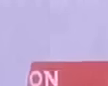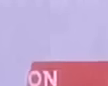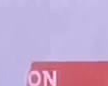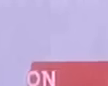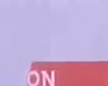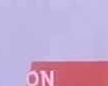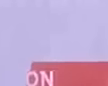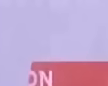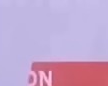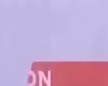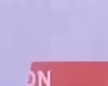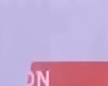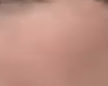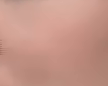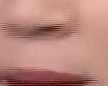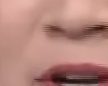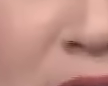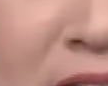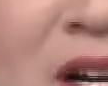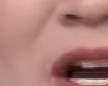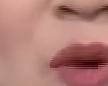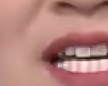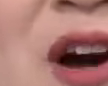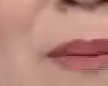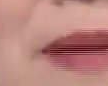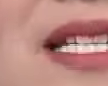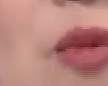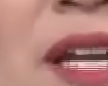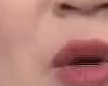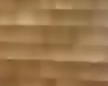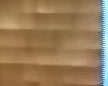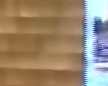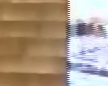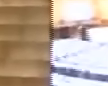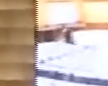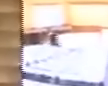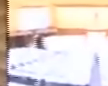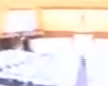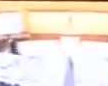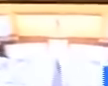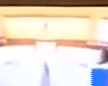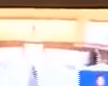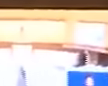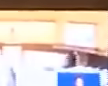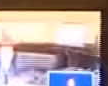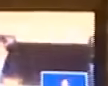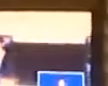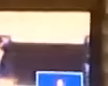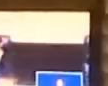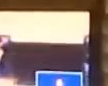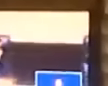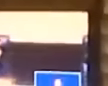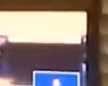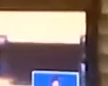พาคุณผู้ชมไปดูท่าทีของสวแต่ละคนกับเรื่องนี้กันหน่อยว่าจะยอมปิดสวิตช์ตัวเองหรือไม่อย่างไรนะคะตอนนี้มีความ